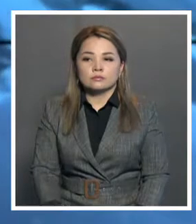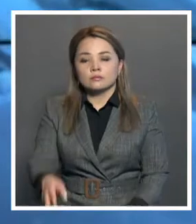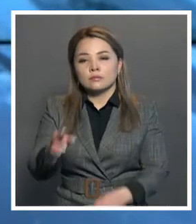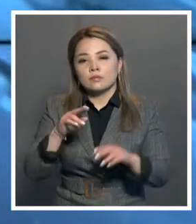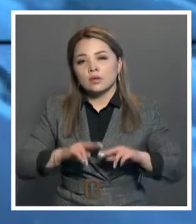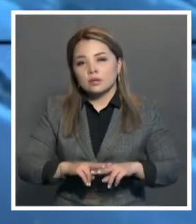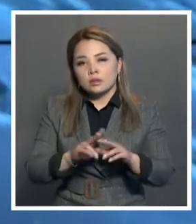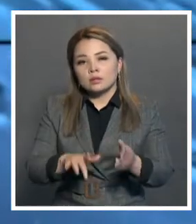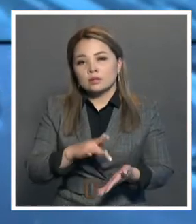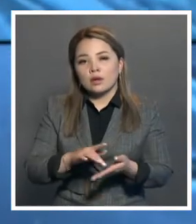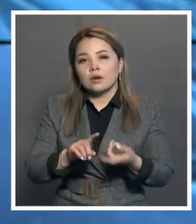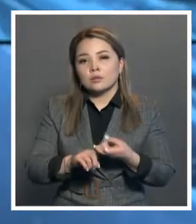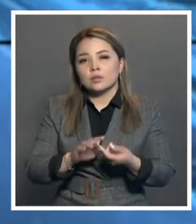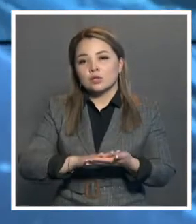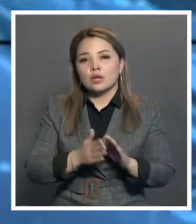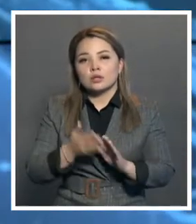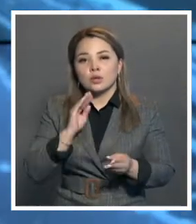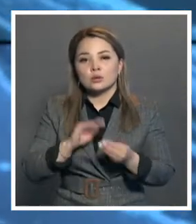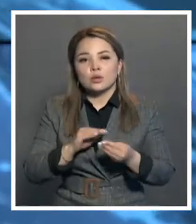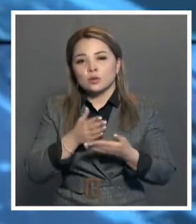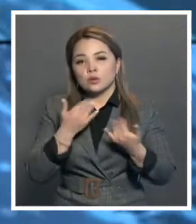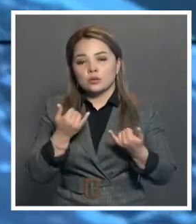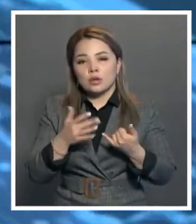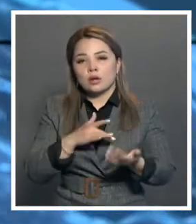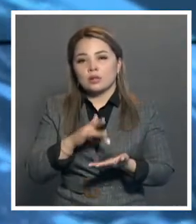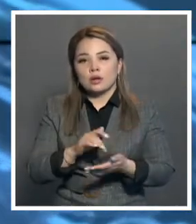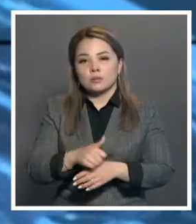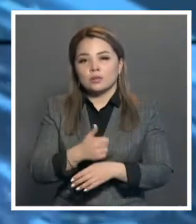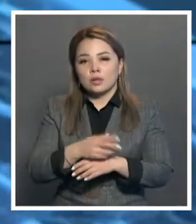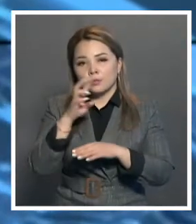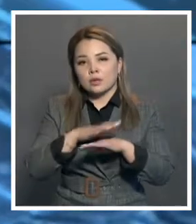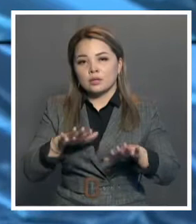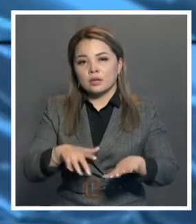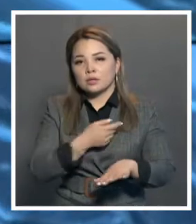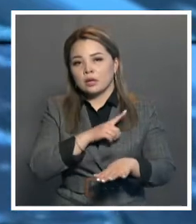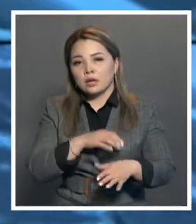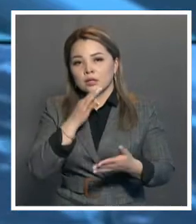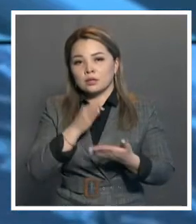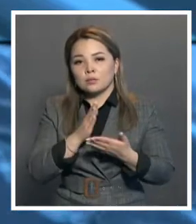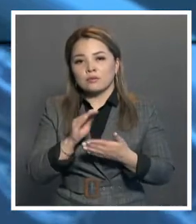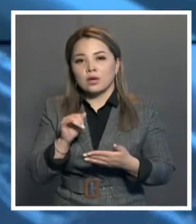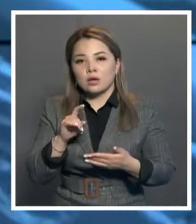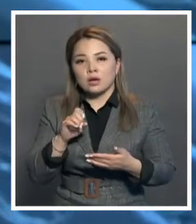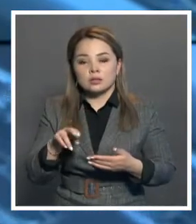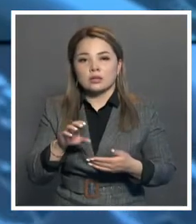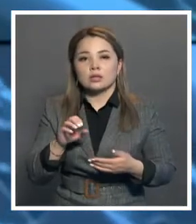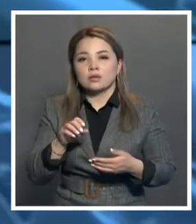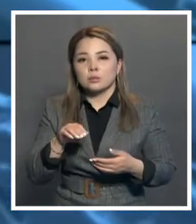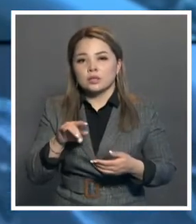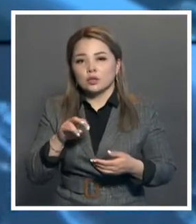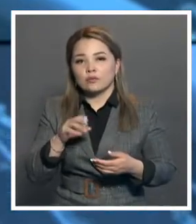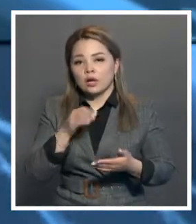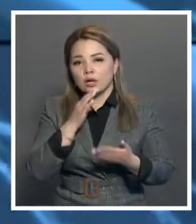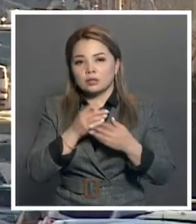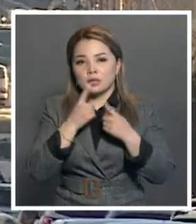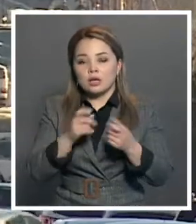Елордада да эпидемиологиялық жағдай тұрақсыз. Бұл туралы қаланың бас мемлекеттік санитарлық дәрігері Сархат Бейсенова мәлімдеді. Айта кету